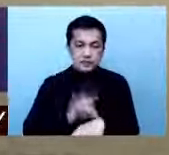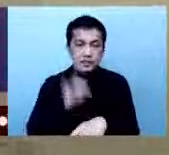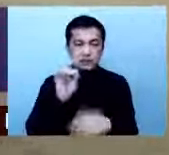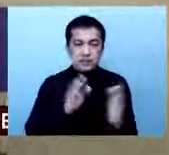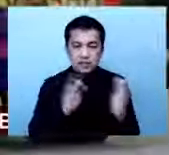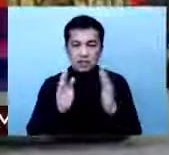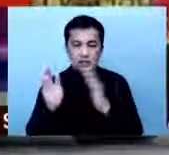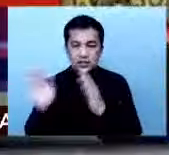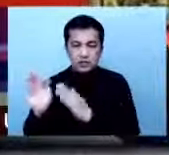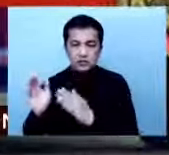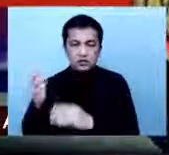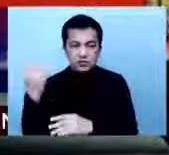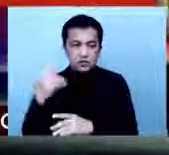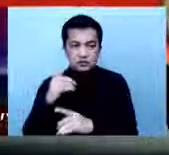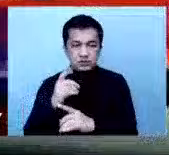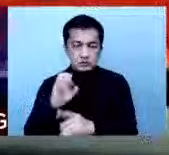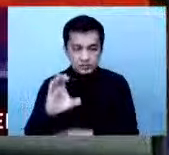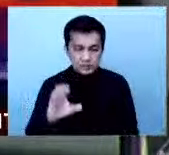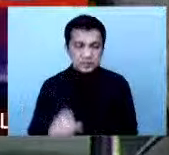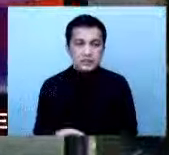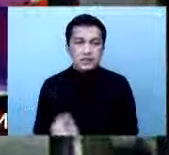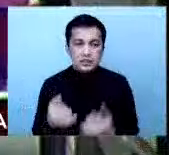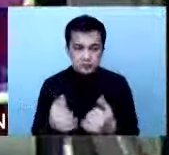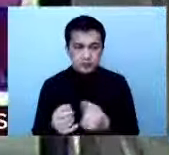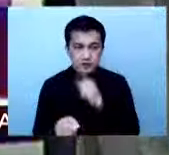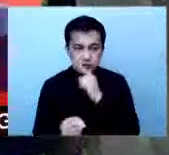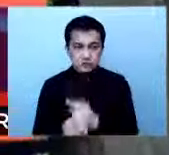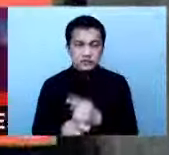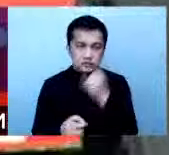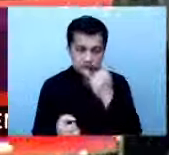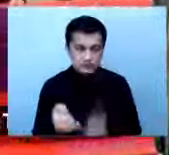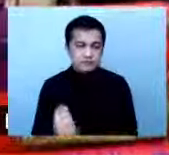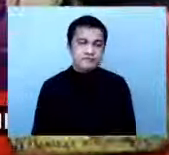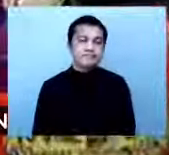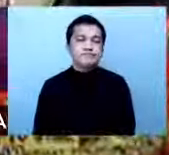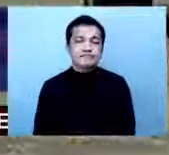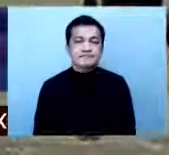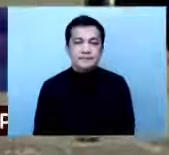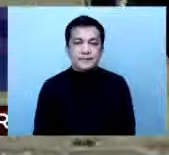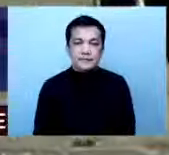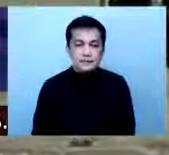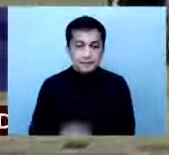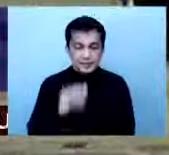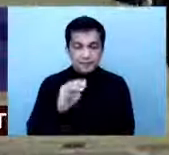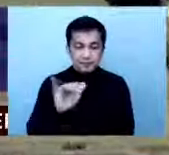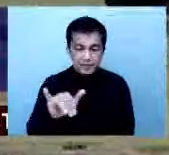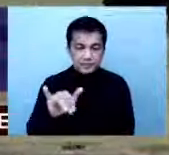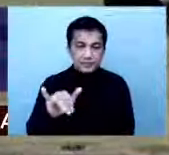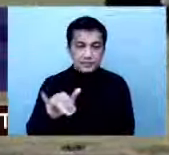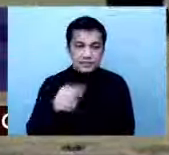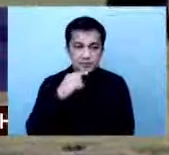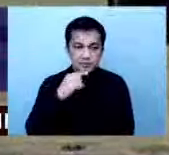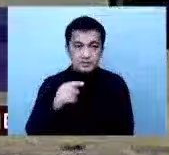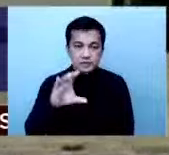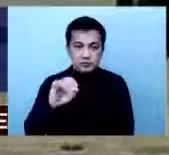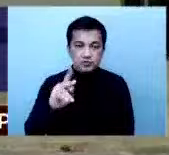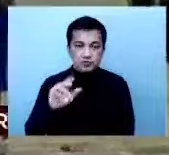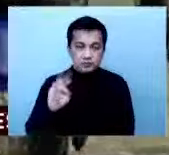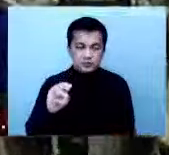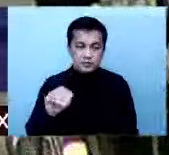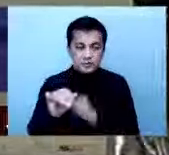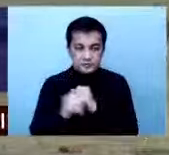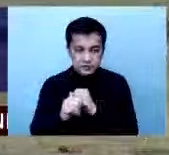magco-college pero ngayon Talagang huli na raw ito pagdating ng Mayo maituturing ng colorum ang mga jeep at UV